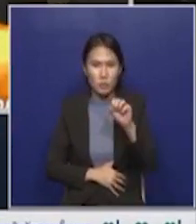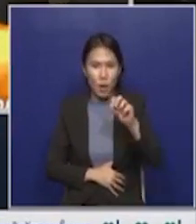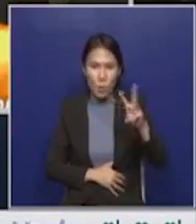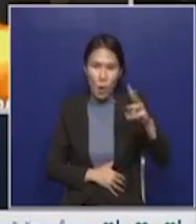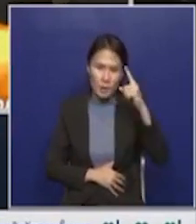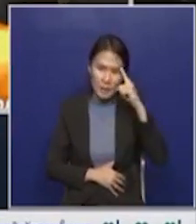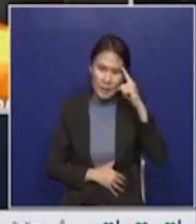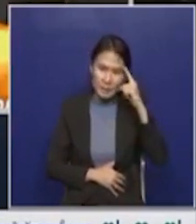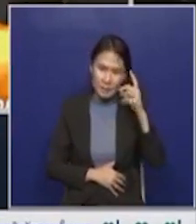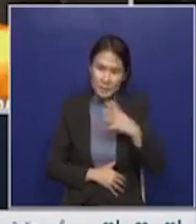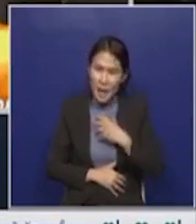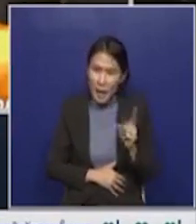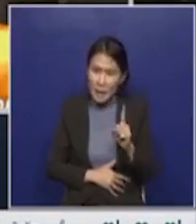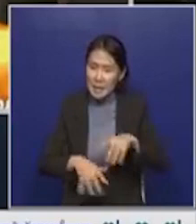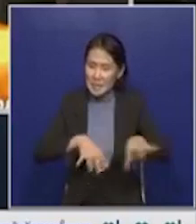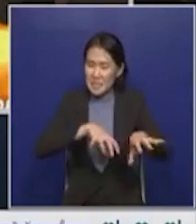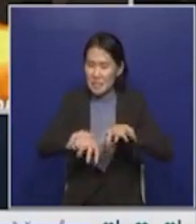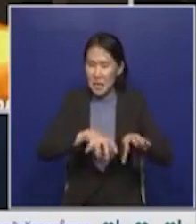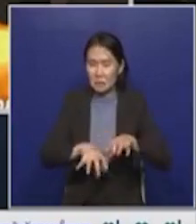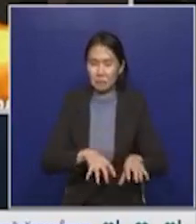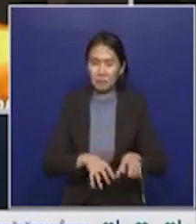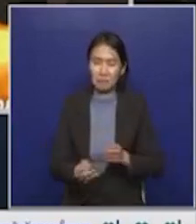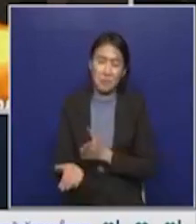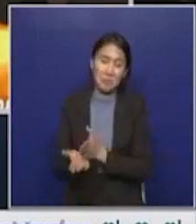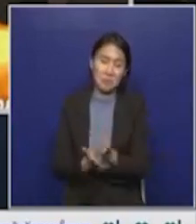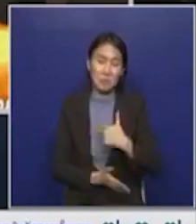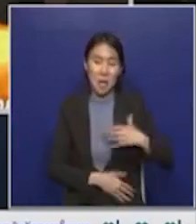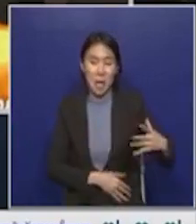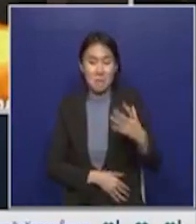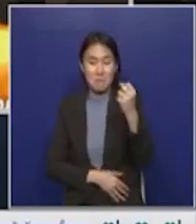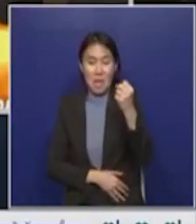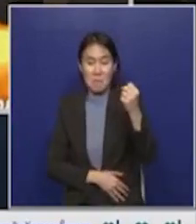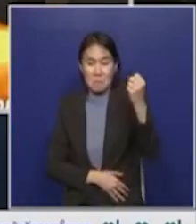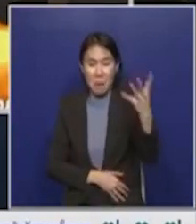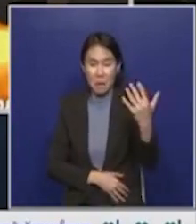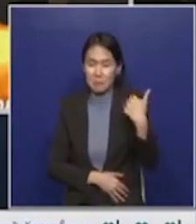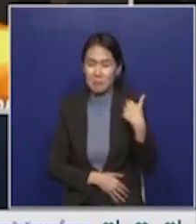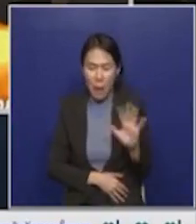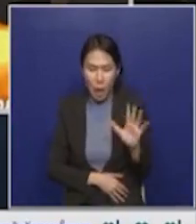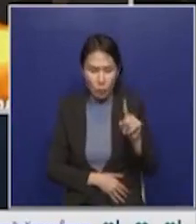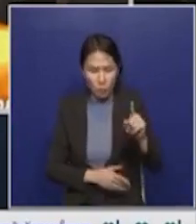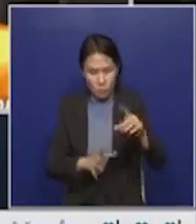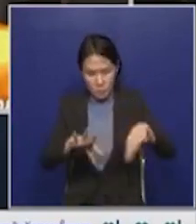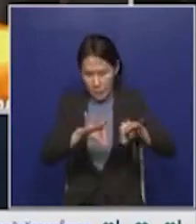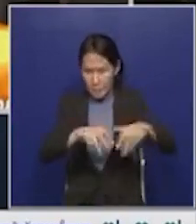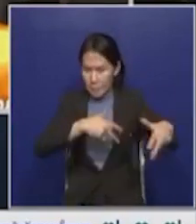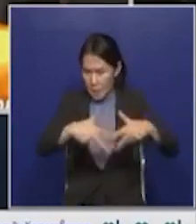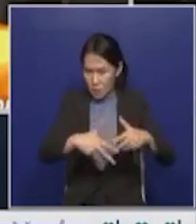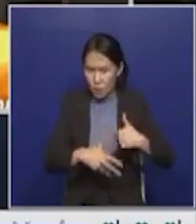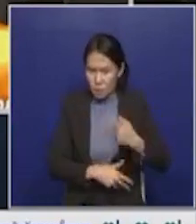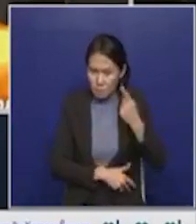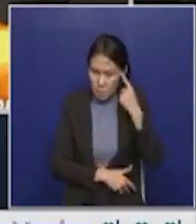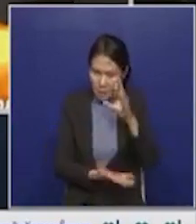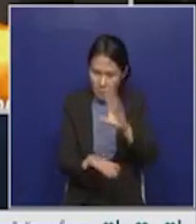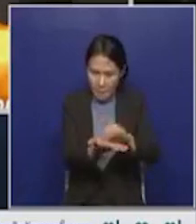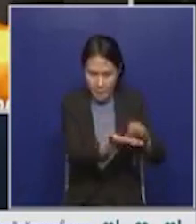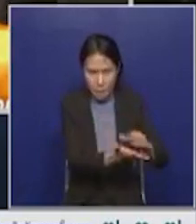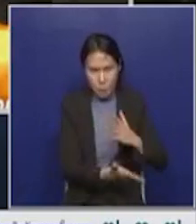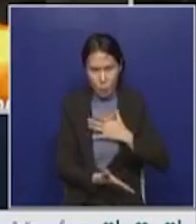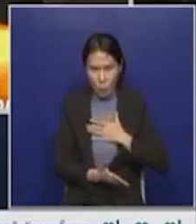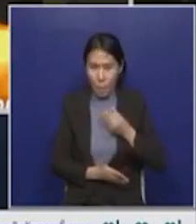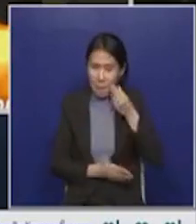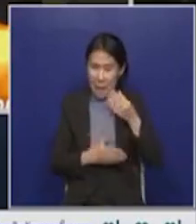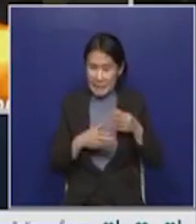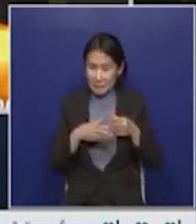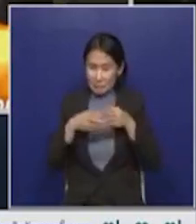ในการที่จะมาจัดการแช่อำนาจมากกว่าสสควรหยุด Yong hwaชนไปรับถังรับฟังความเห็นประชาชนผมลงพื้น